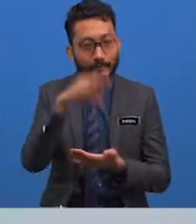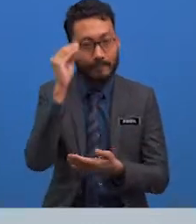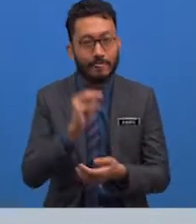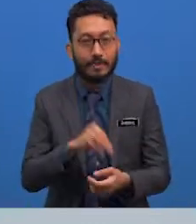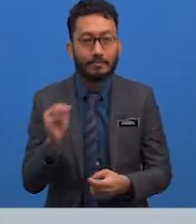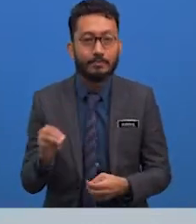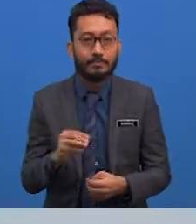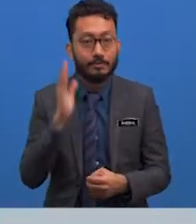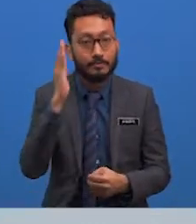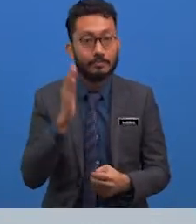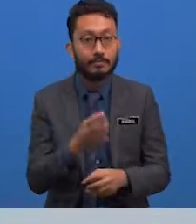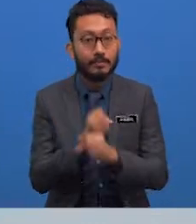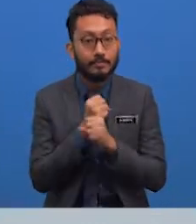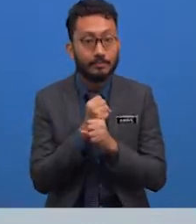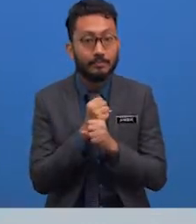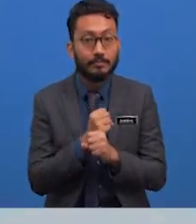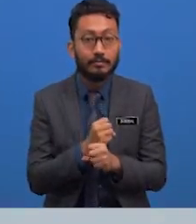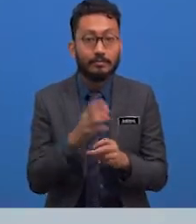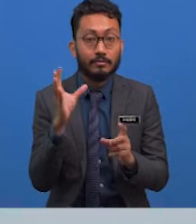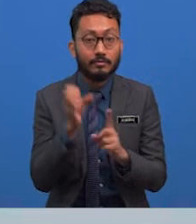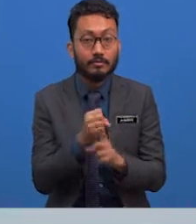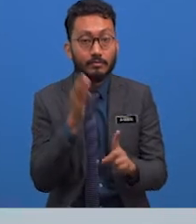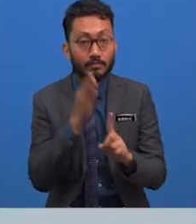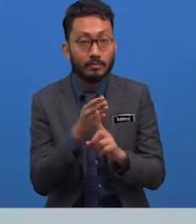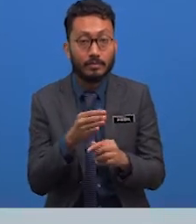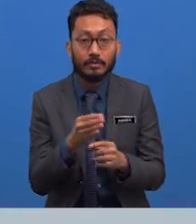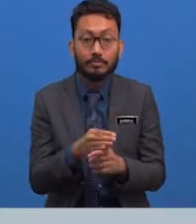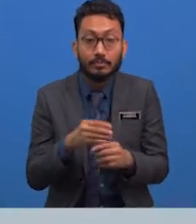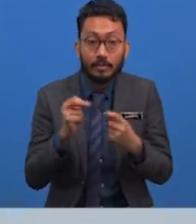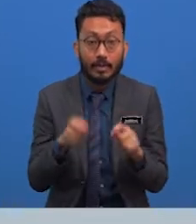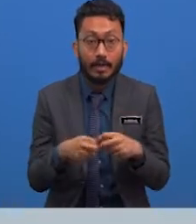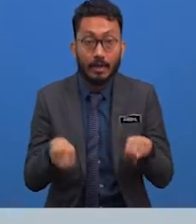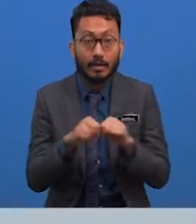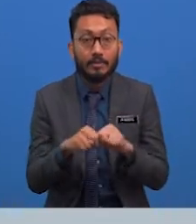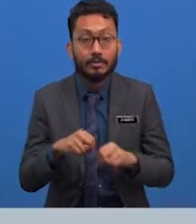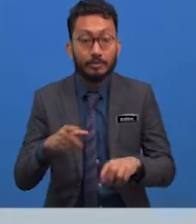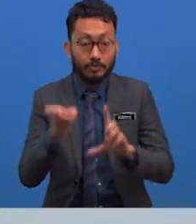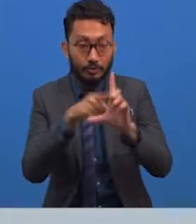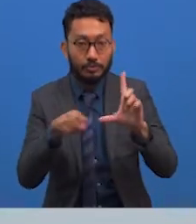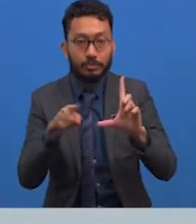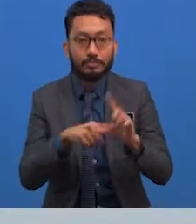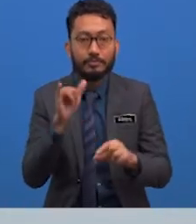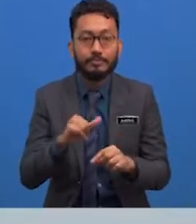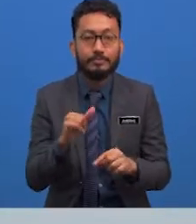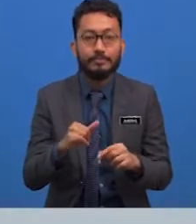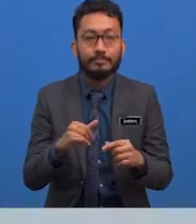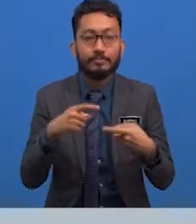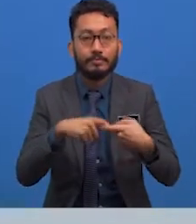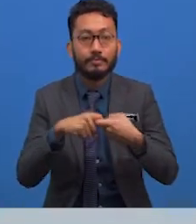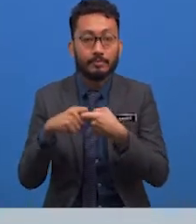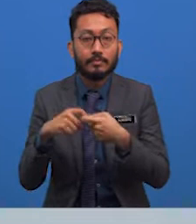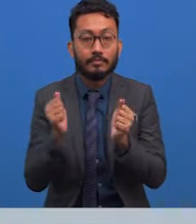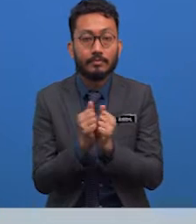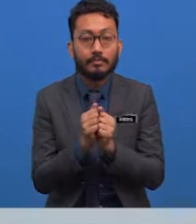pembelajaran, murid-murid akan dapat pertama, menentukan nilai sudut yang berkaitan dengan garis